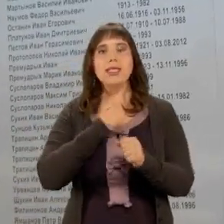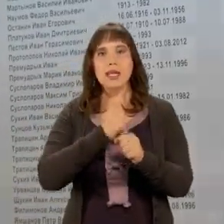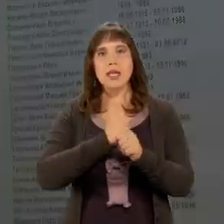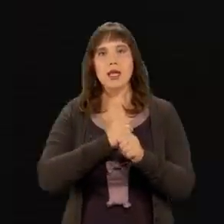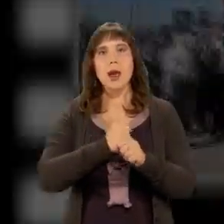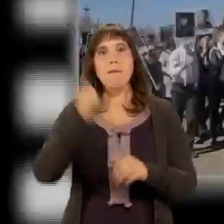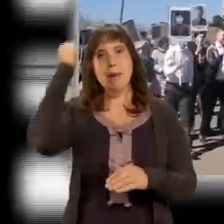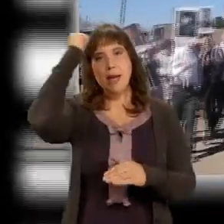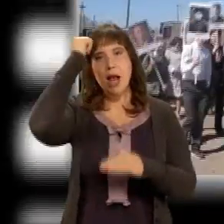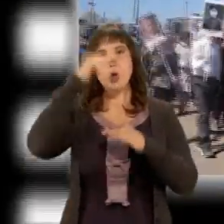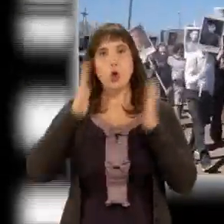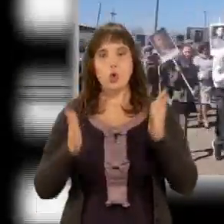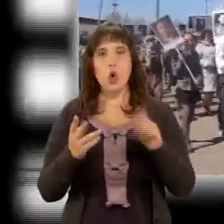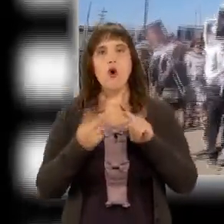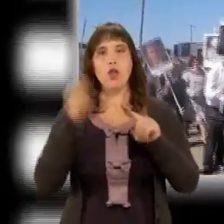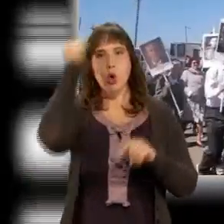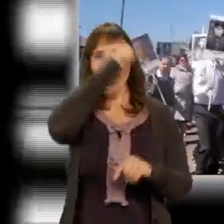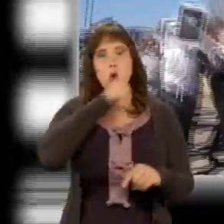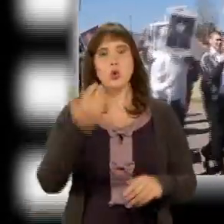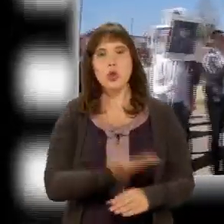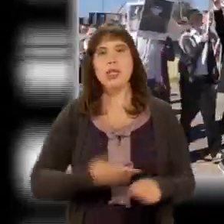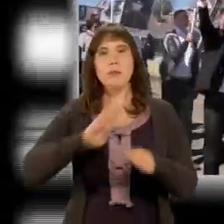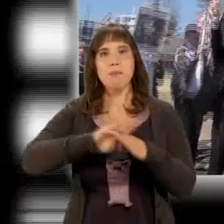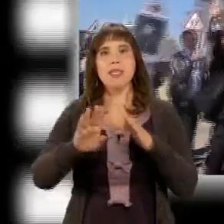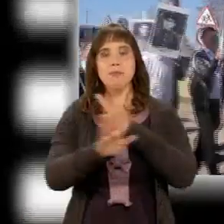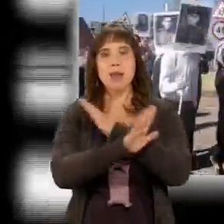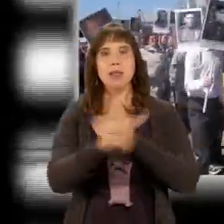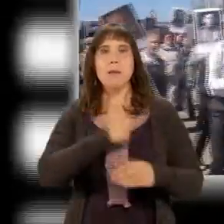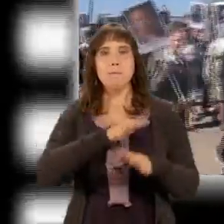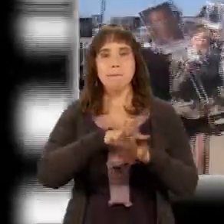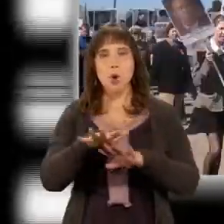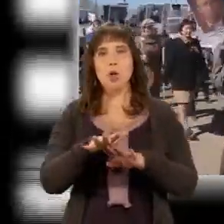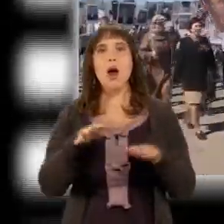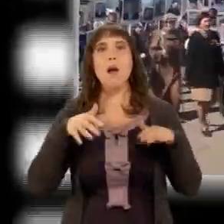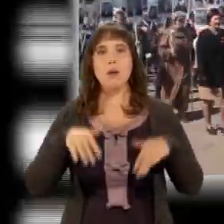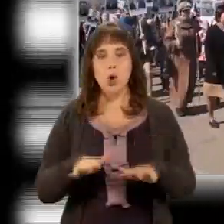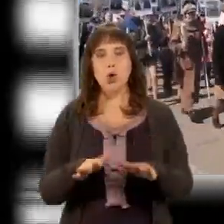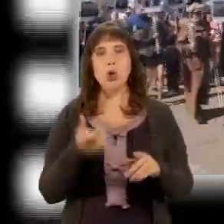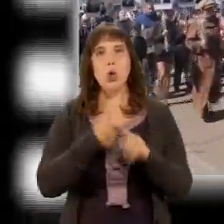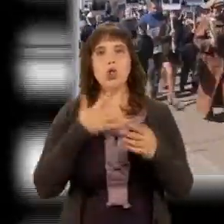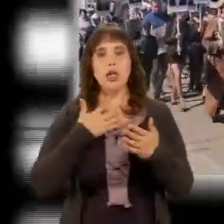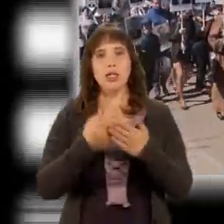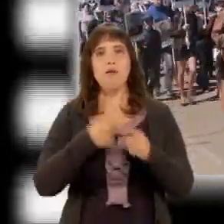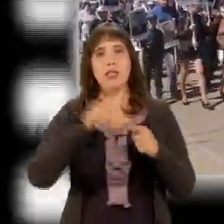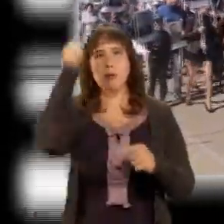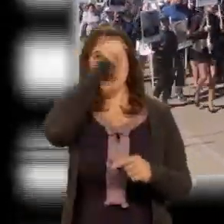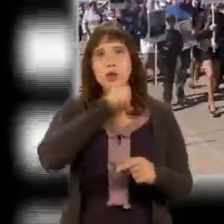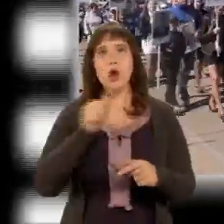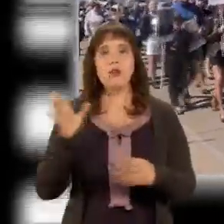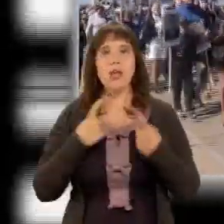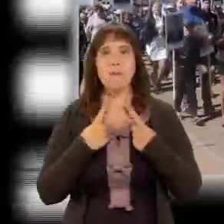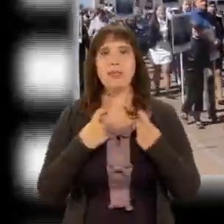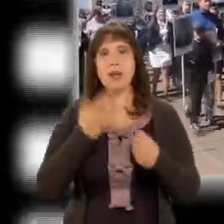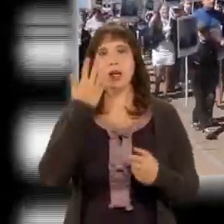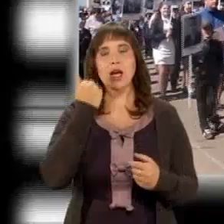мемориальную доску. Второй год у нас бессмертный полк проходит очень активно. В этом году, пожалуй, наверное, все бы позавидовали, когда